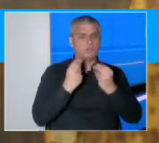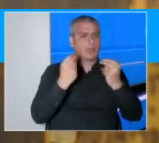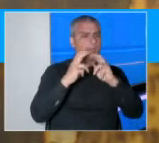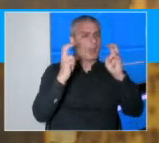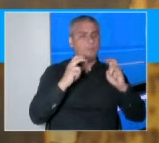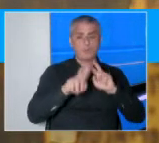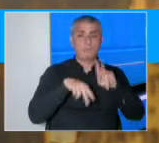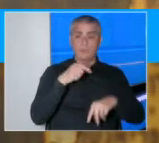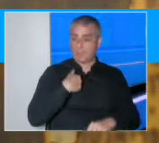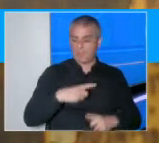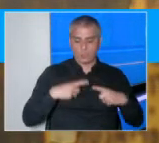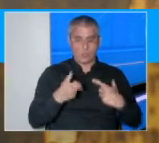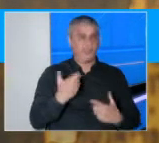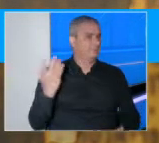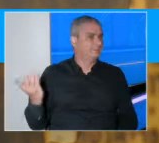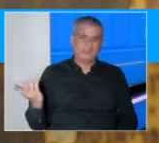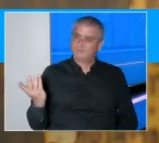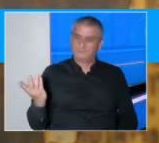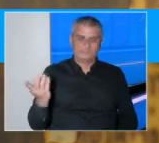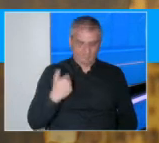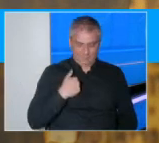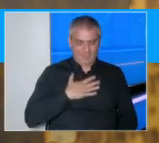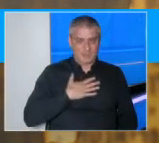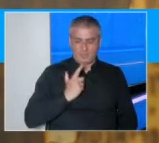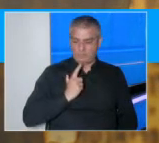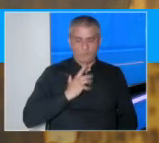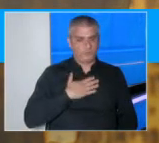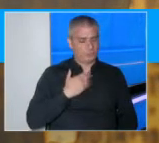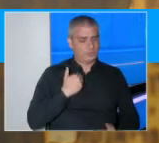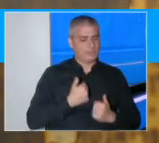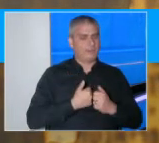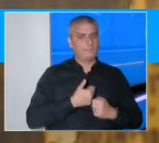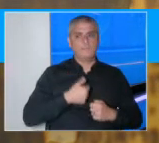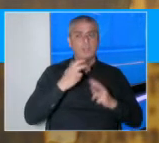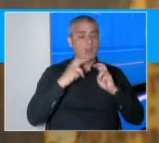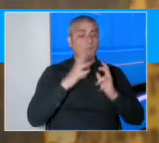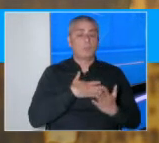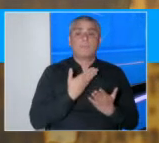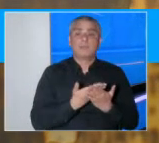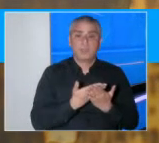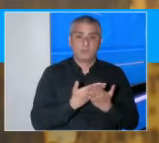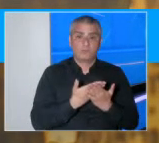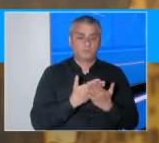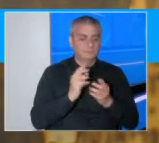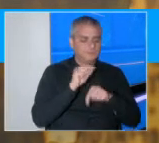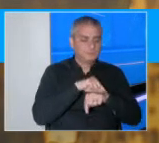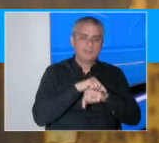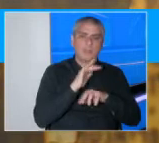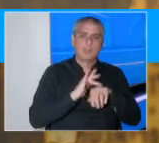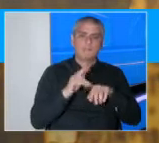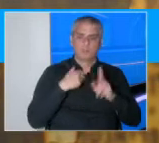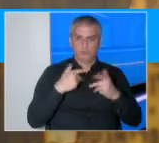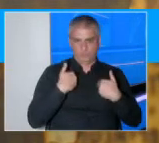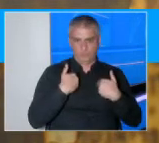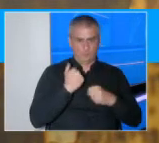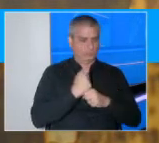עמותות שמטפלות, אנחנו חיים את זה, אני באופן אישי מנהל את העמותה בהתנדבות, ברסיסי זמן פנוי שנשאר לי, אני